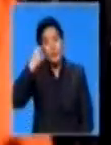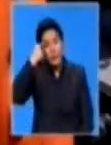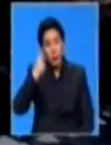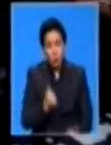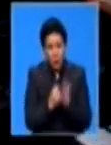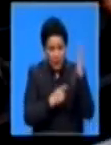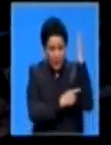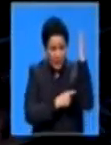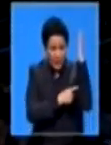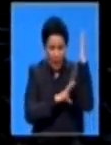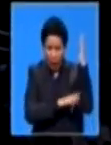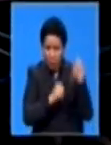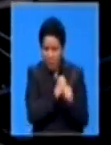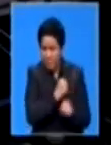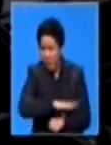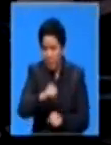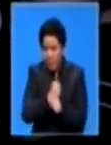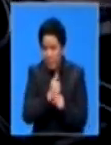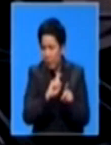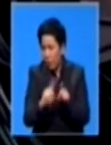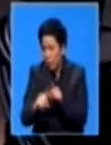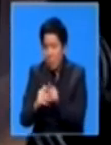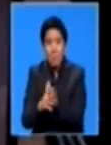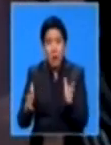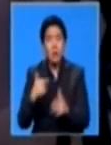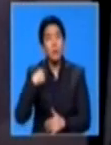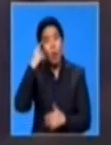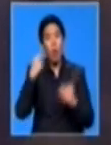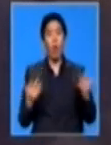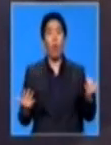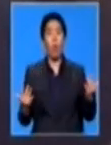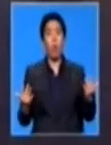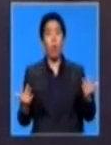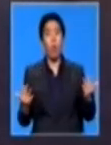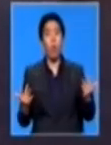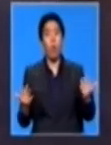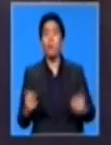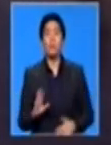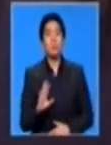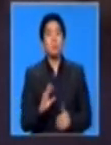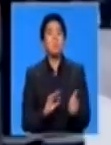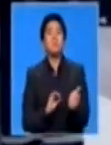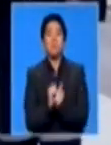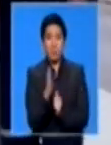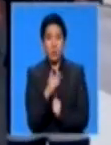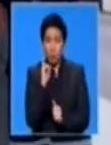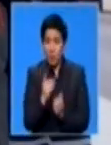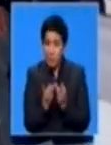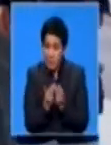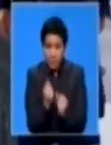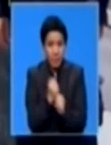างภายในประเทศให้มากขึ้นถ้าเรารอในเรื่องของระเบิดซิตี้อย่างเดียวคงไม่ทันการนะครับต้องทำวัน